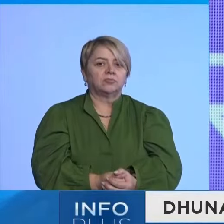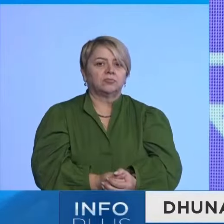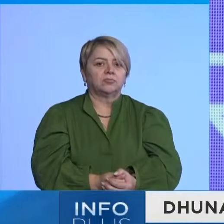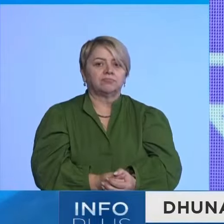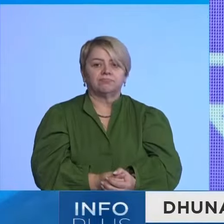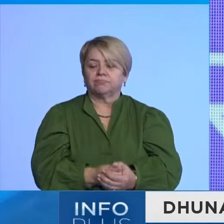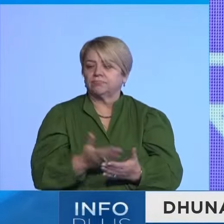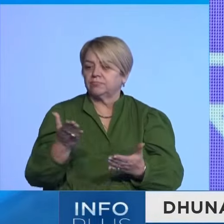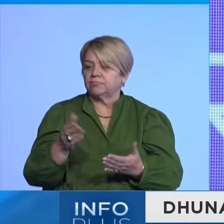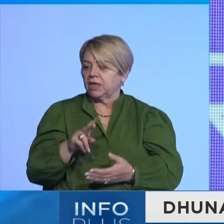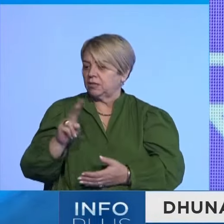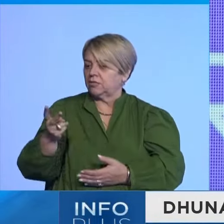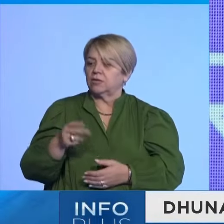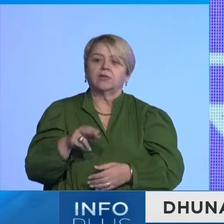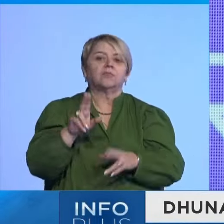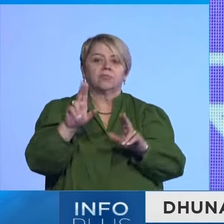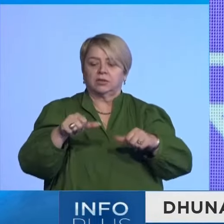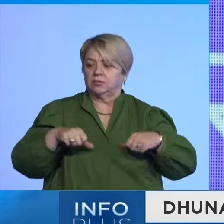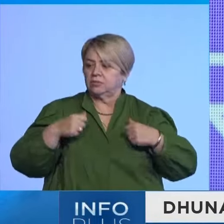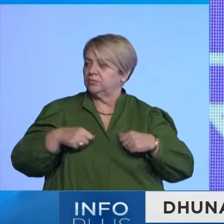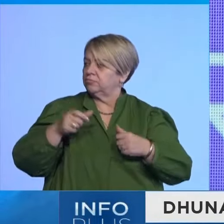e po në anën tjetër ka dhe të mbjetuar